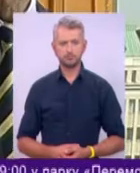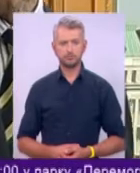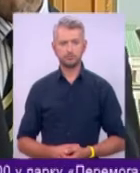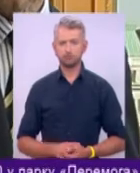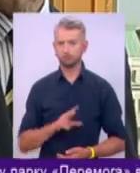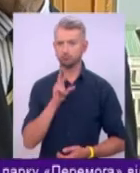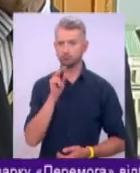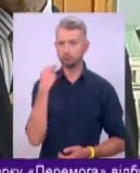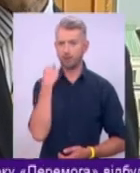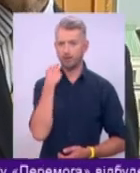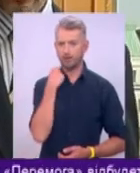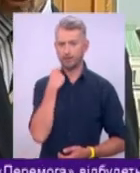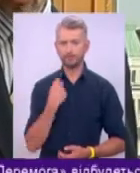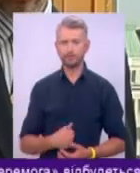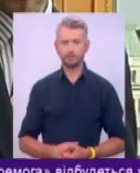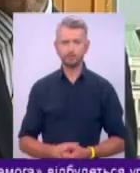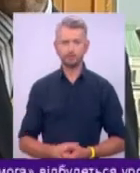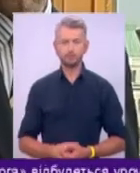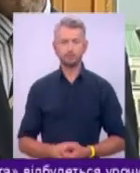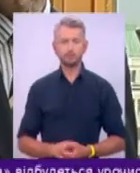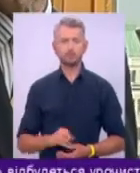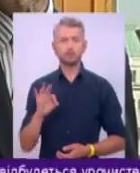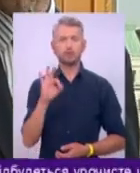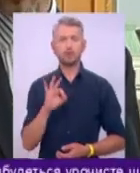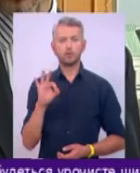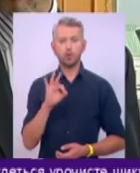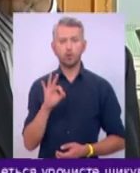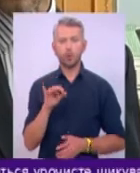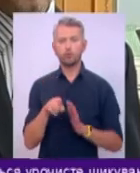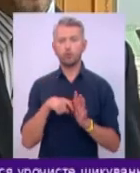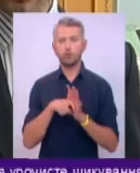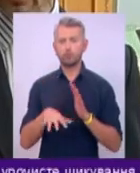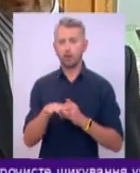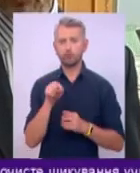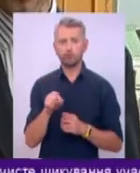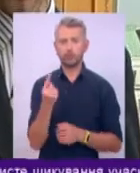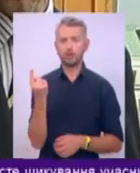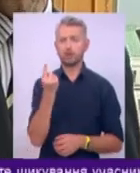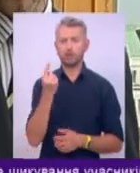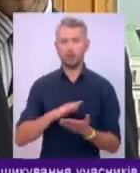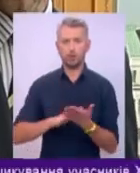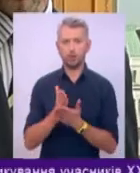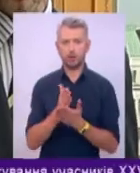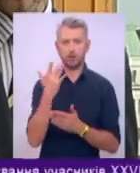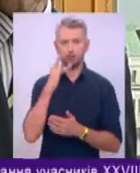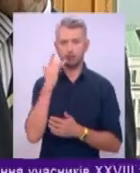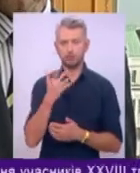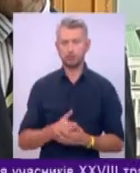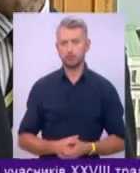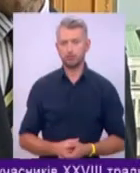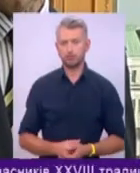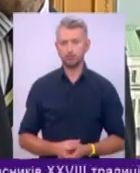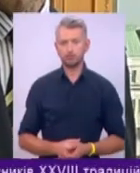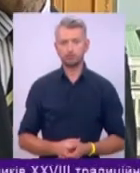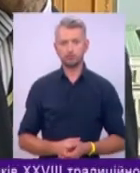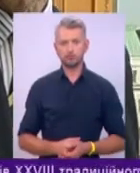policy on this matter. Щодо Донбасу, тут єдина політика Сполучених Штатів Америки. And that policy